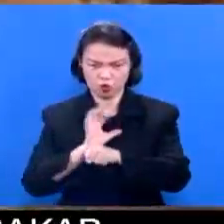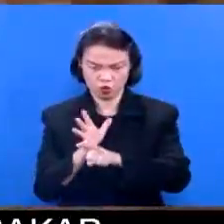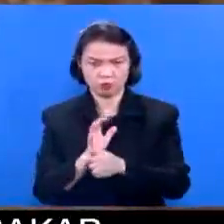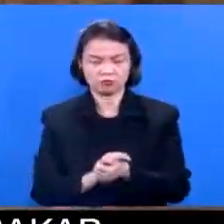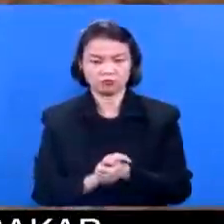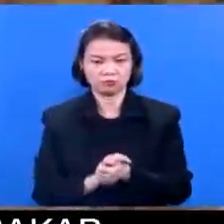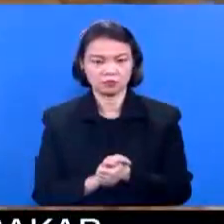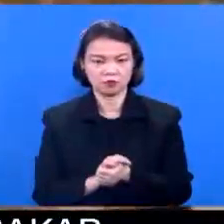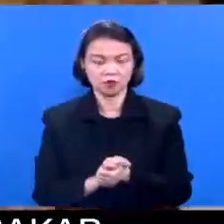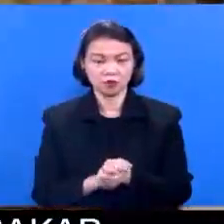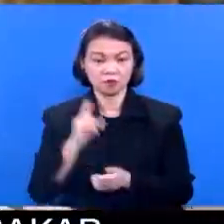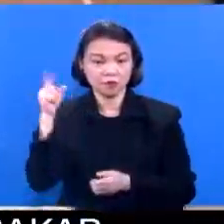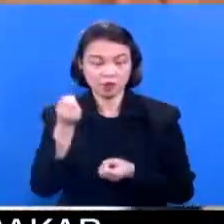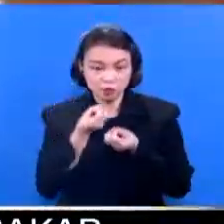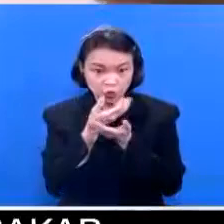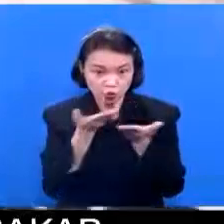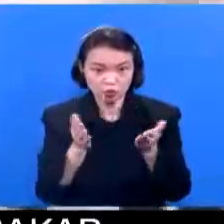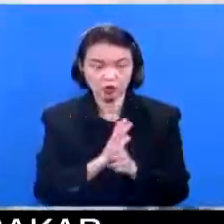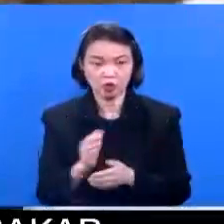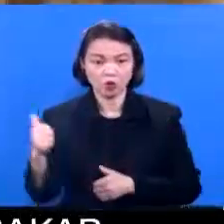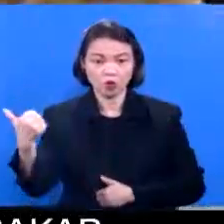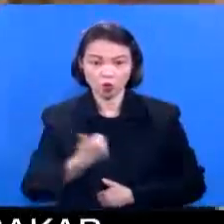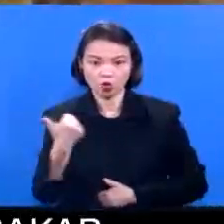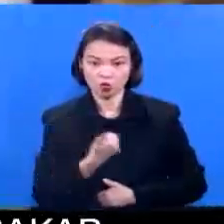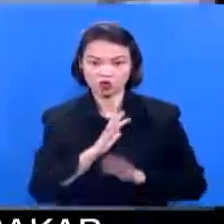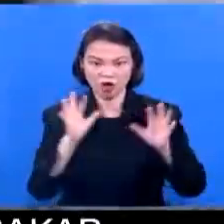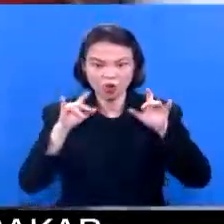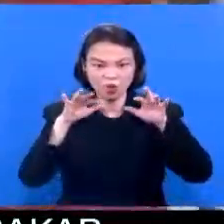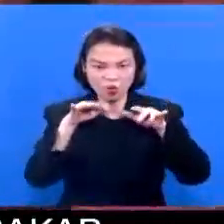mengaku sempat mengimbau kepada undangan untuk tidak menimbulkan kerumunan.